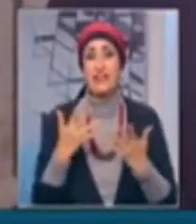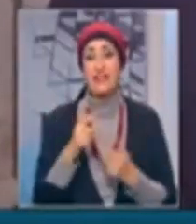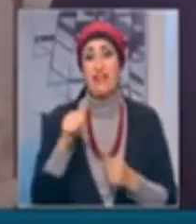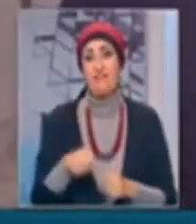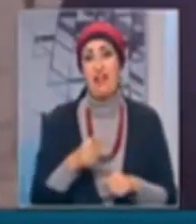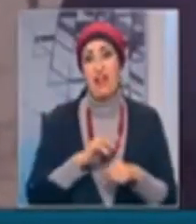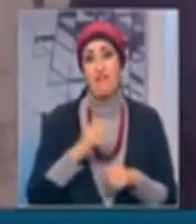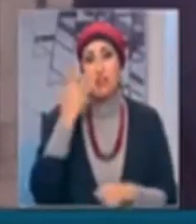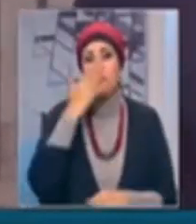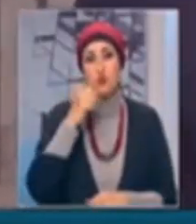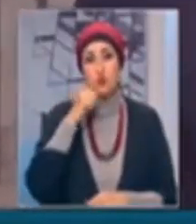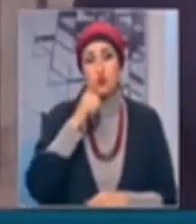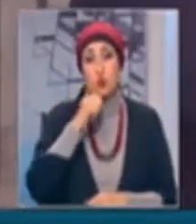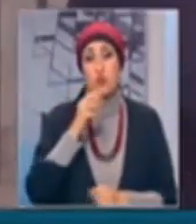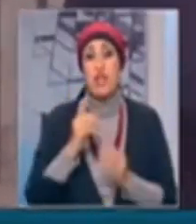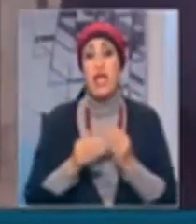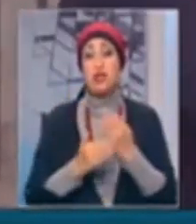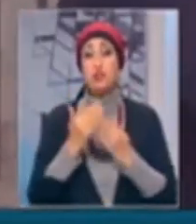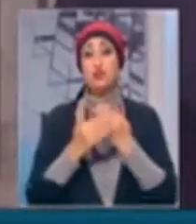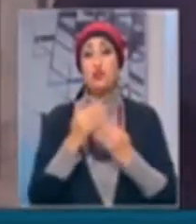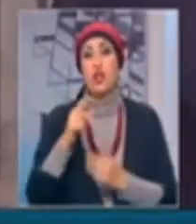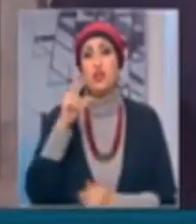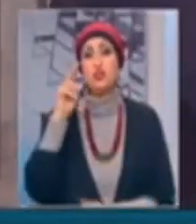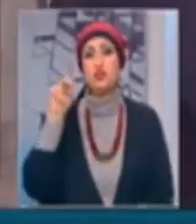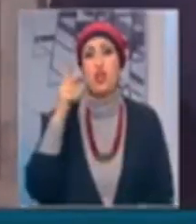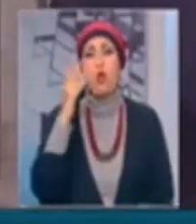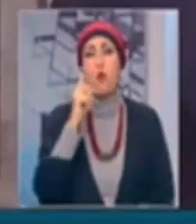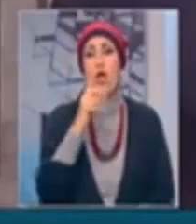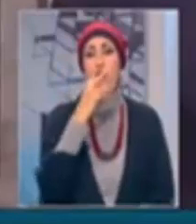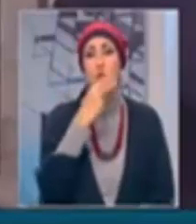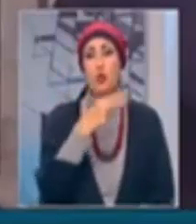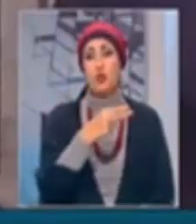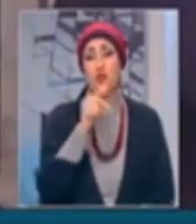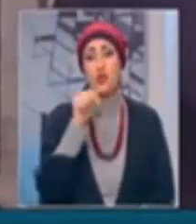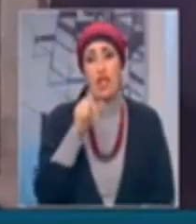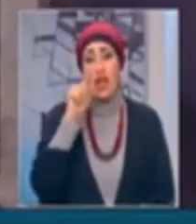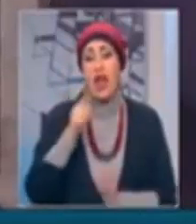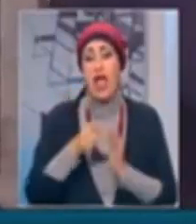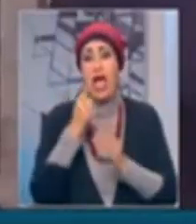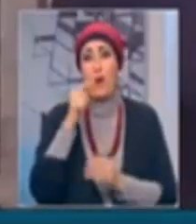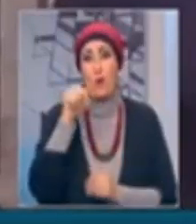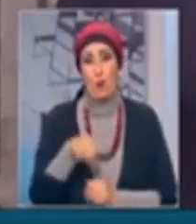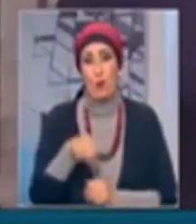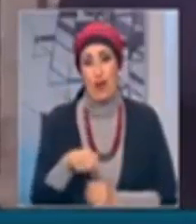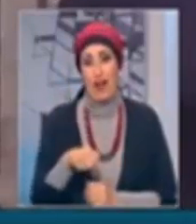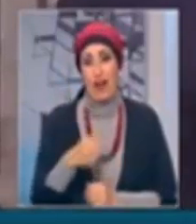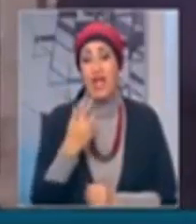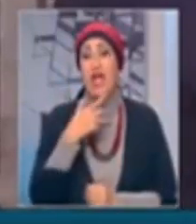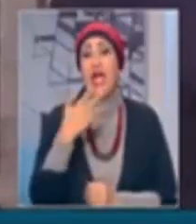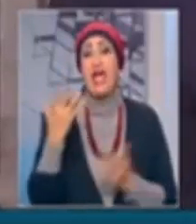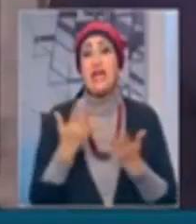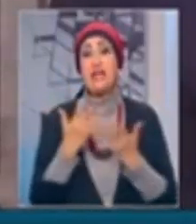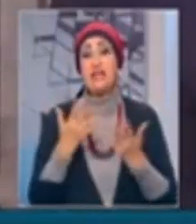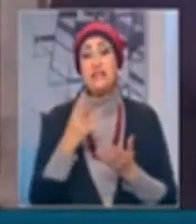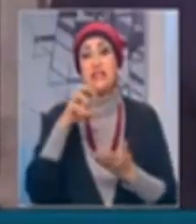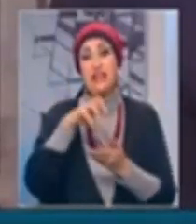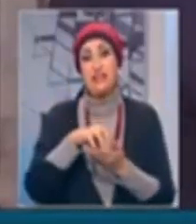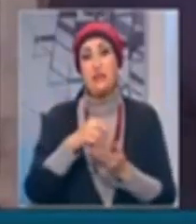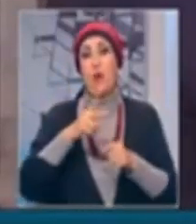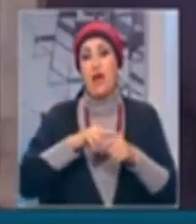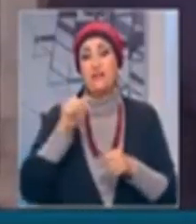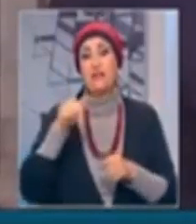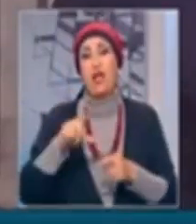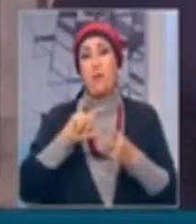السودان الشقيق في مستهل عام 2021 في اليوم الأول بالعيد القومي، وهنا في محافظة